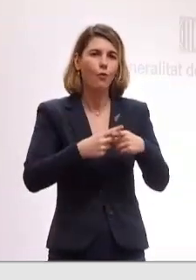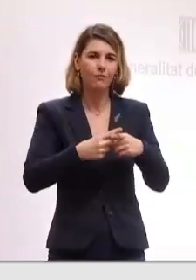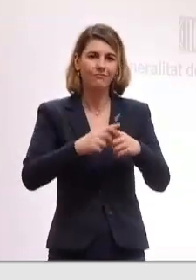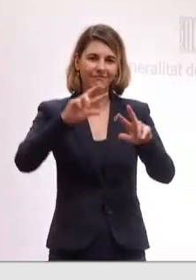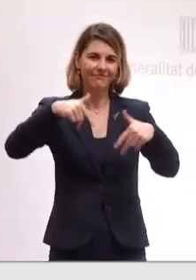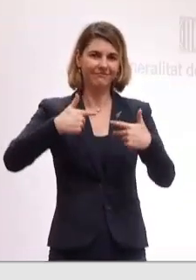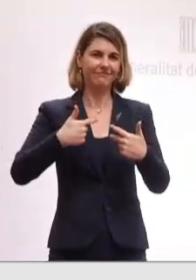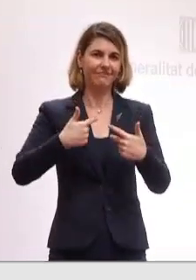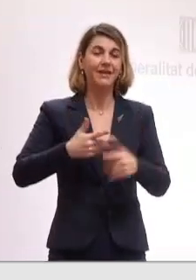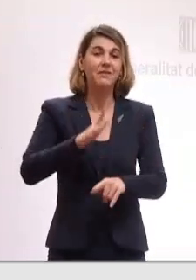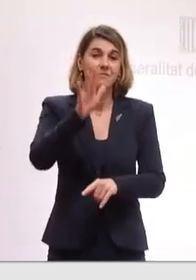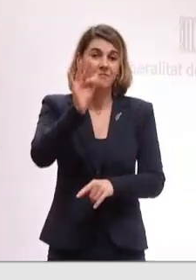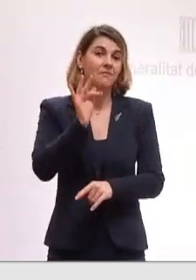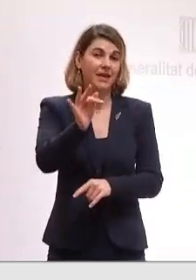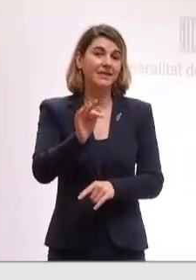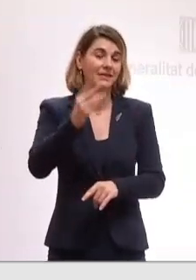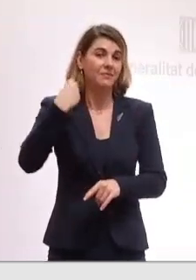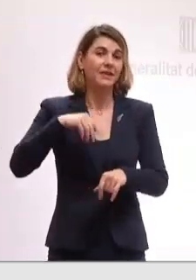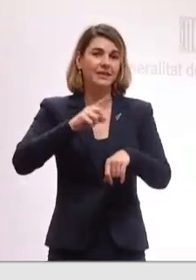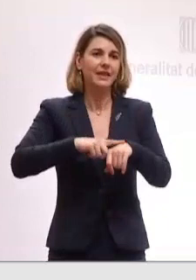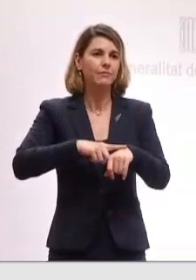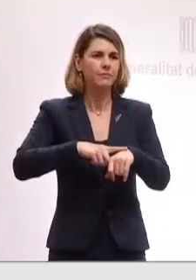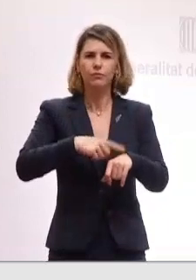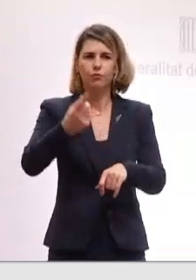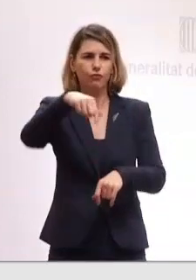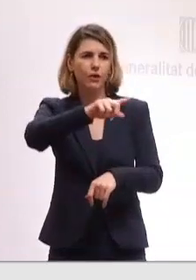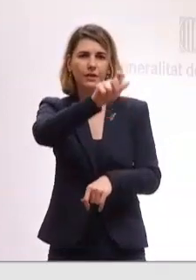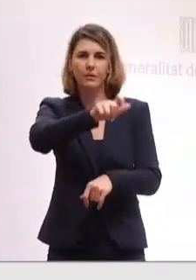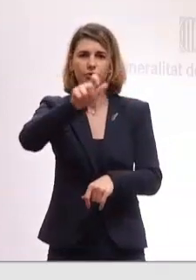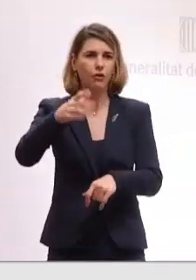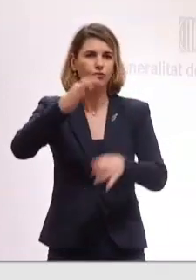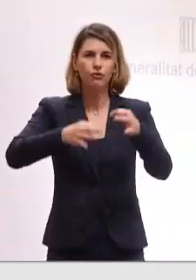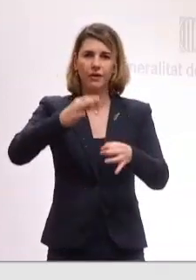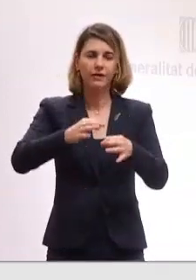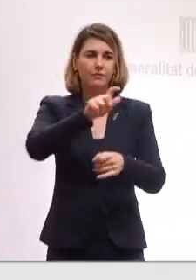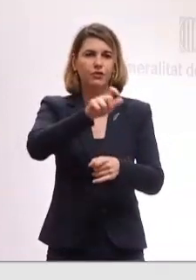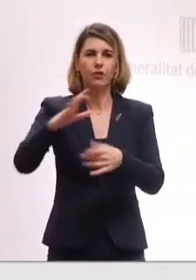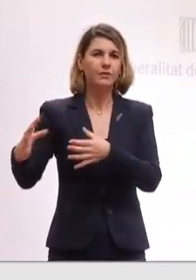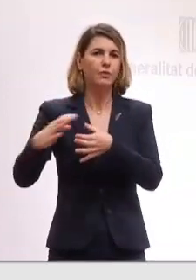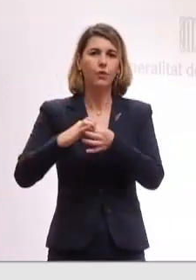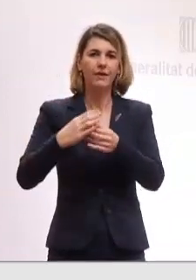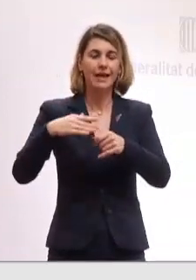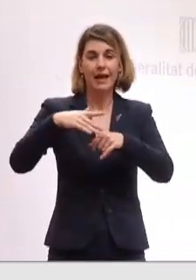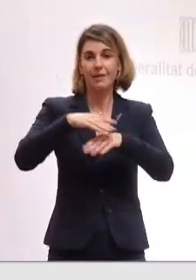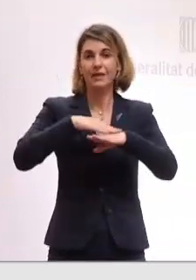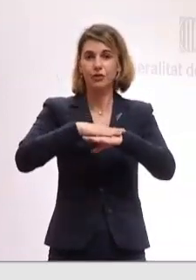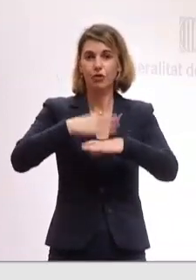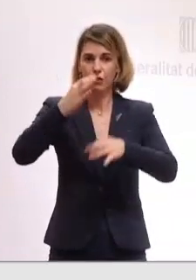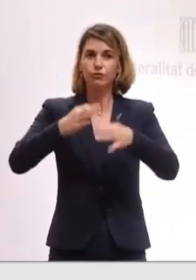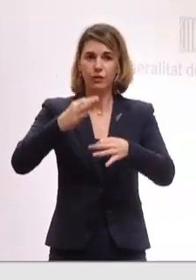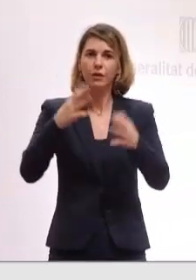posar en valor l'excel·lent tasca que realitzeu operadors jurídics i persones vinculades a l'administració de